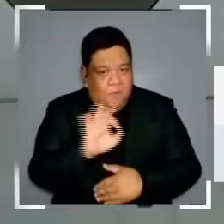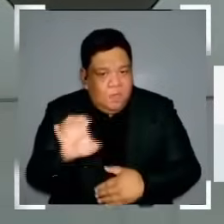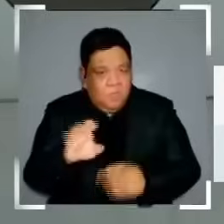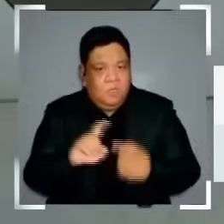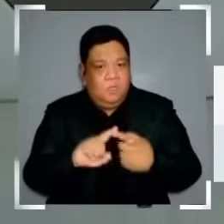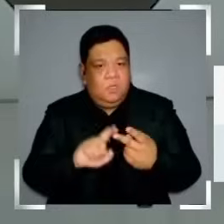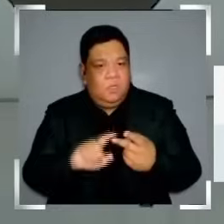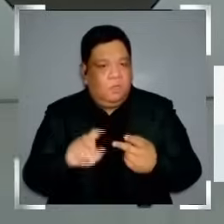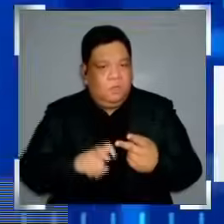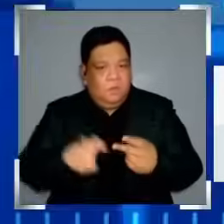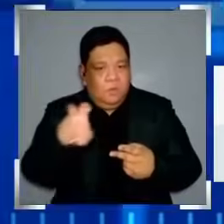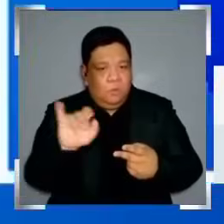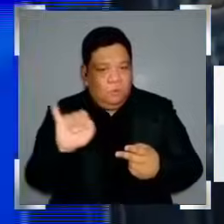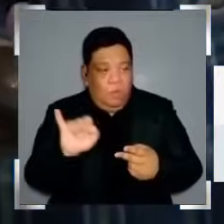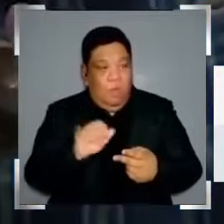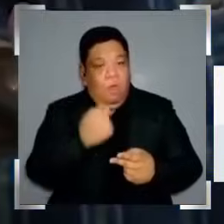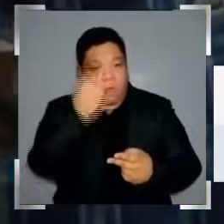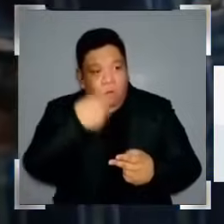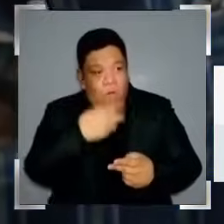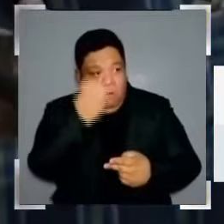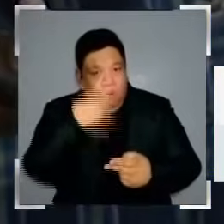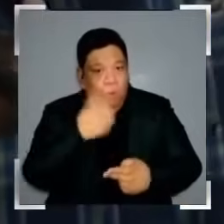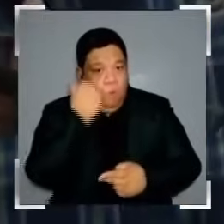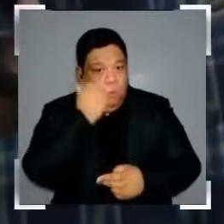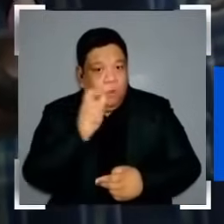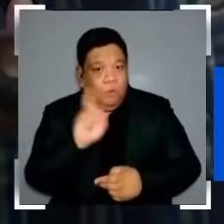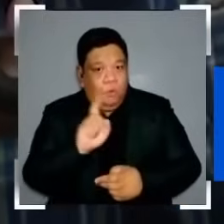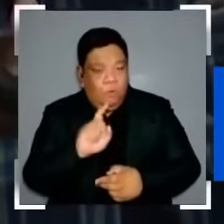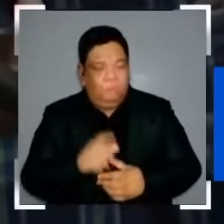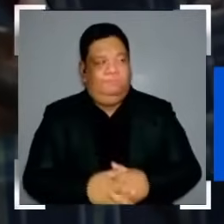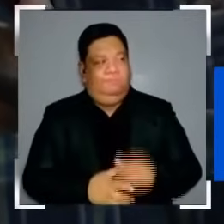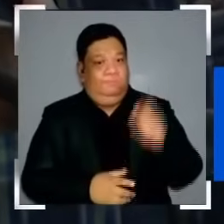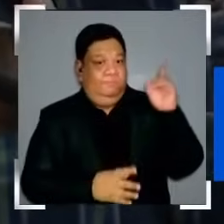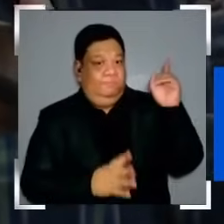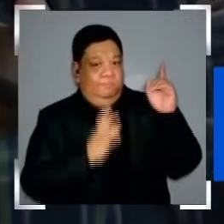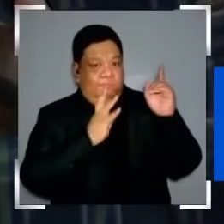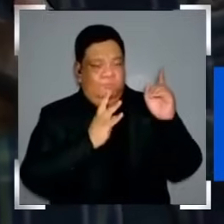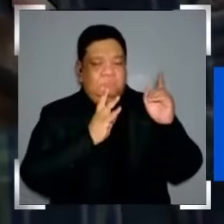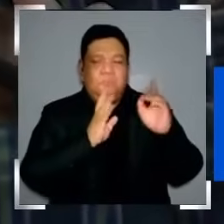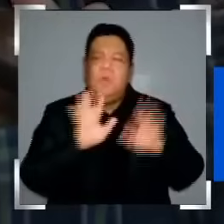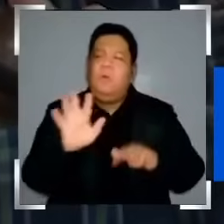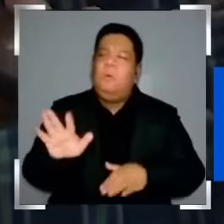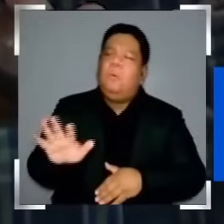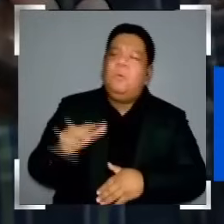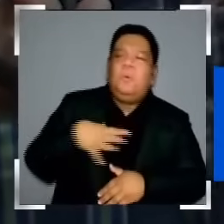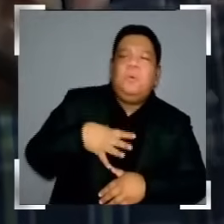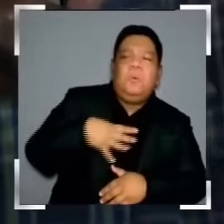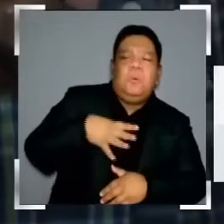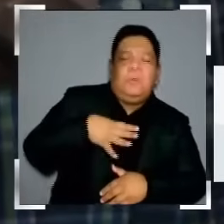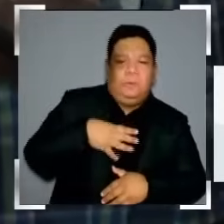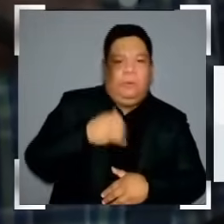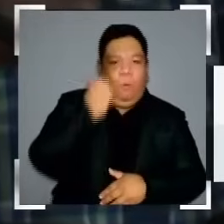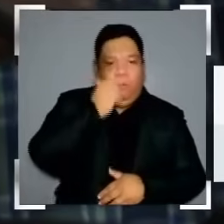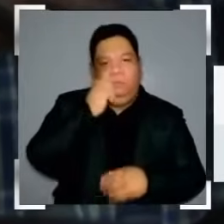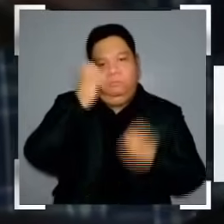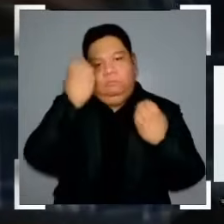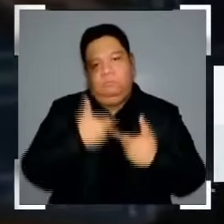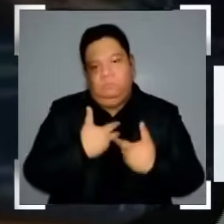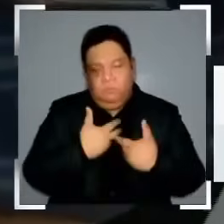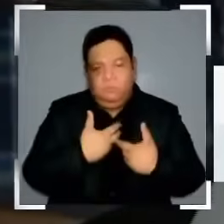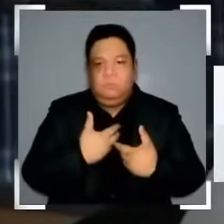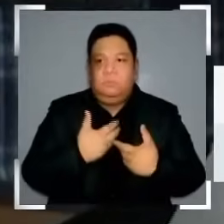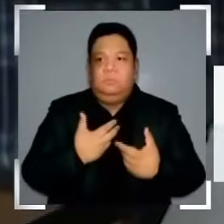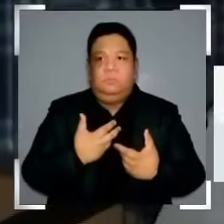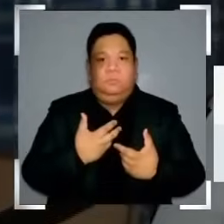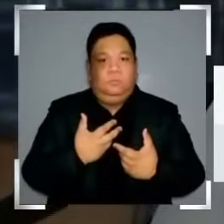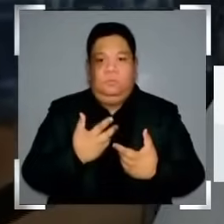lagi lang daw sagot ng agency. Na magantay-antay lang din po. Hindi po yung laging sinasabi nila. Binuus namin lahat dito